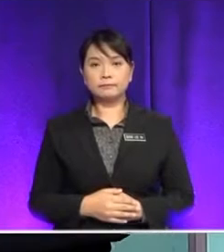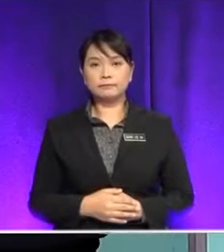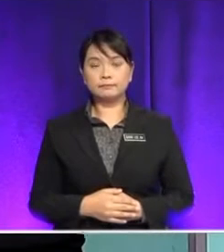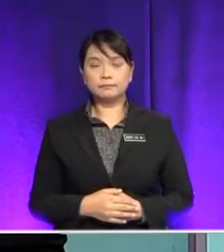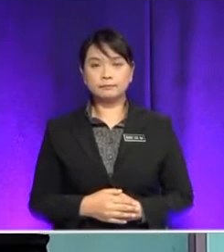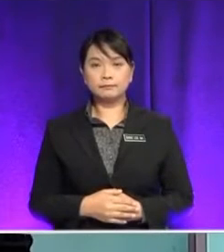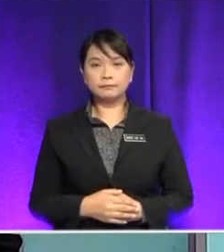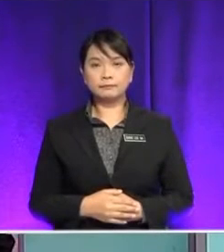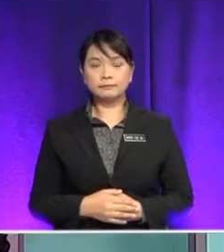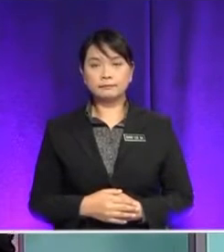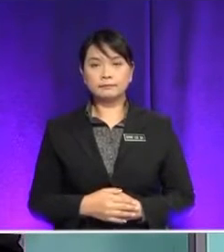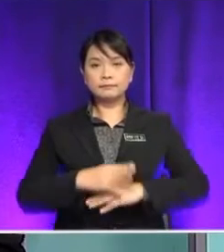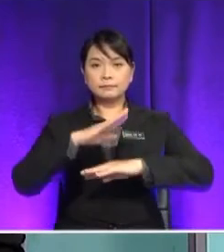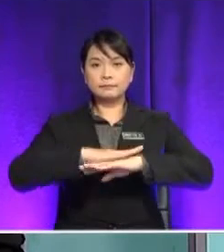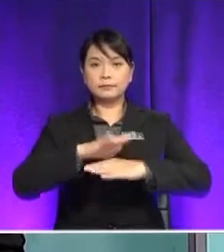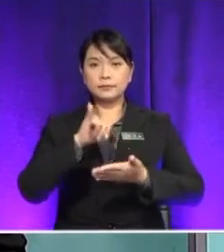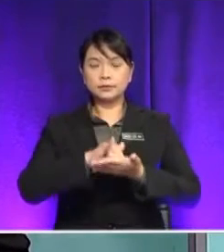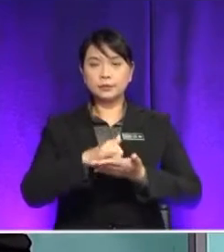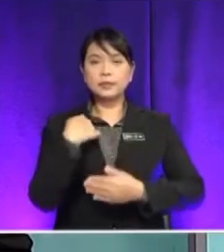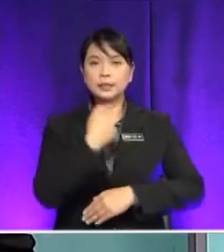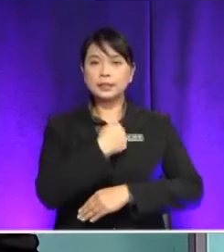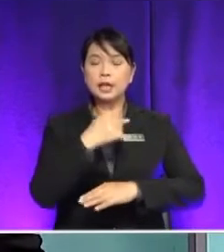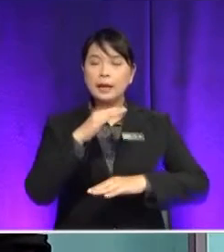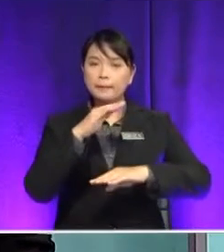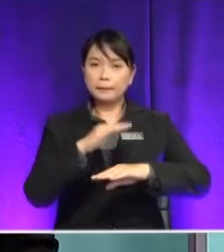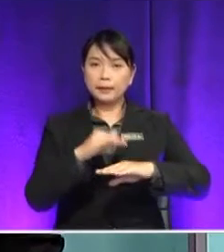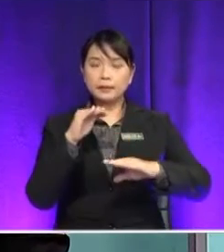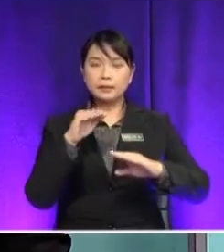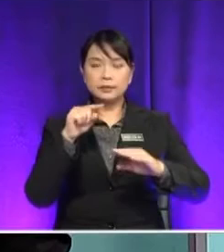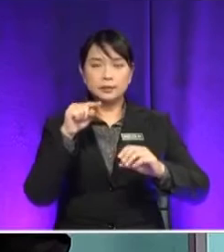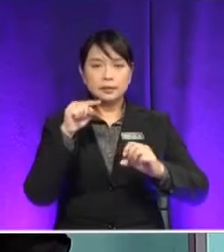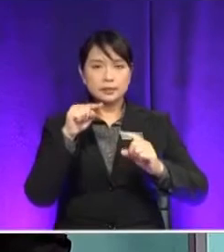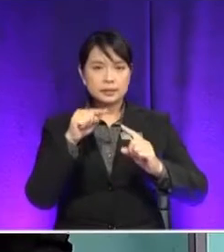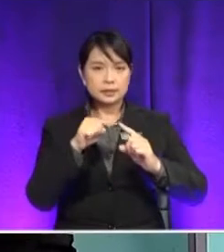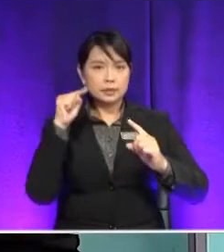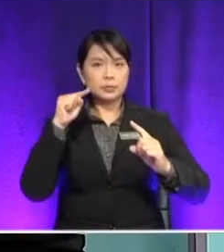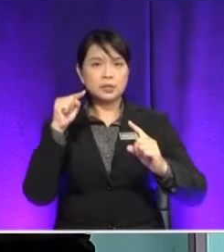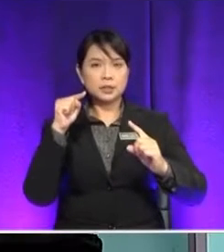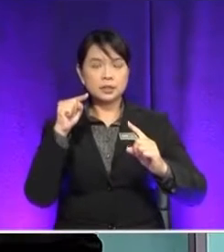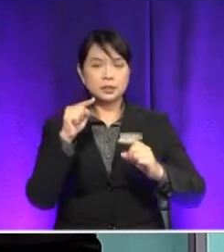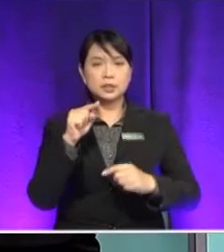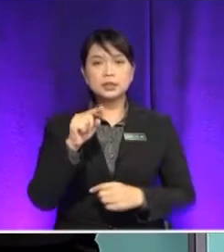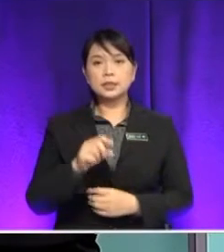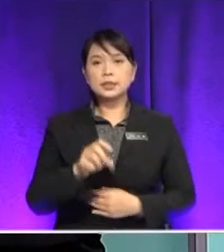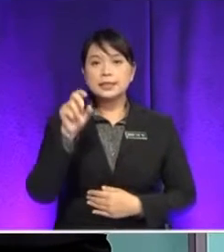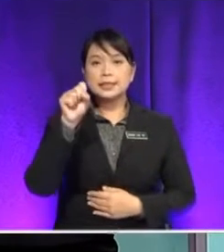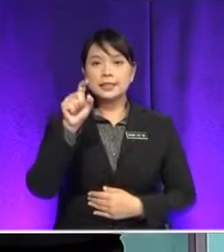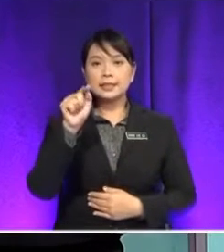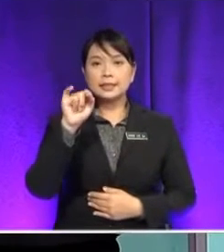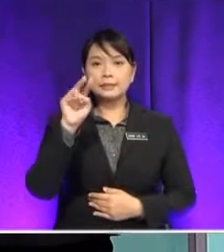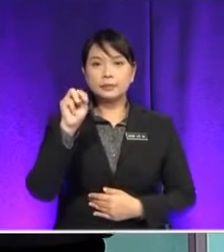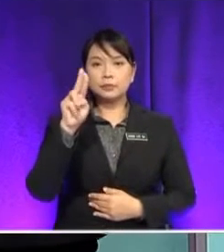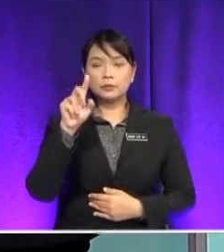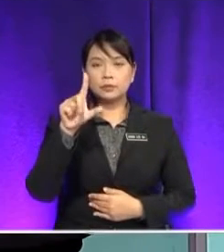yang pertamanya yang atasnya kita Panggil stimulus yaitu kita Panggil rangsangan ranver rangsangannya rangsangannya